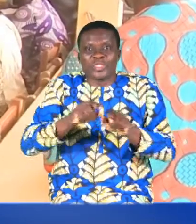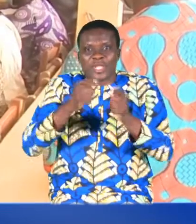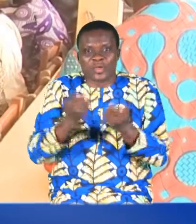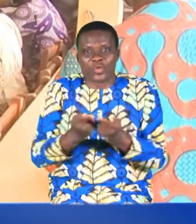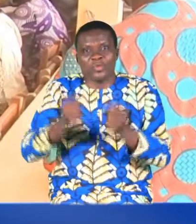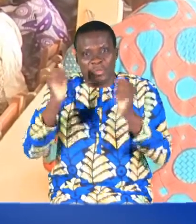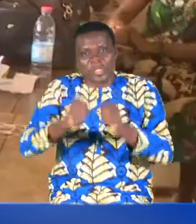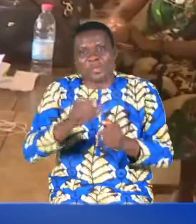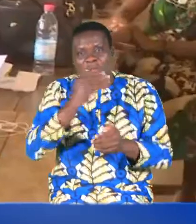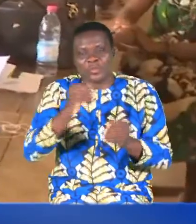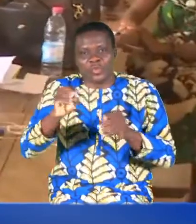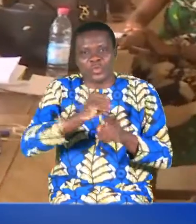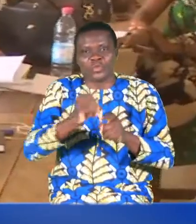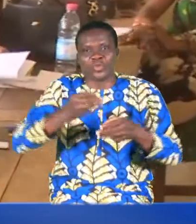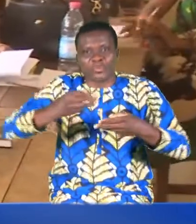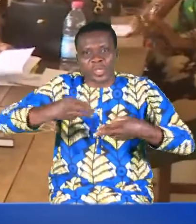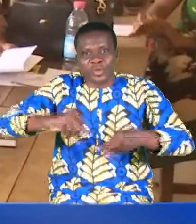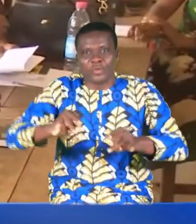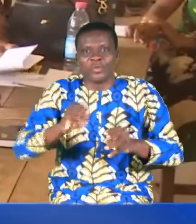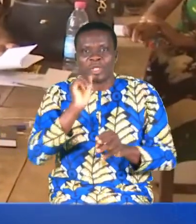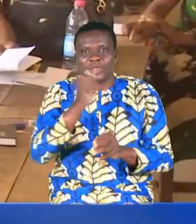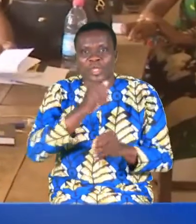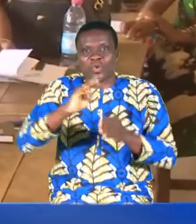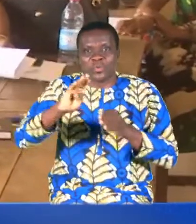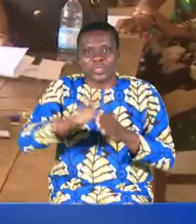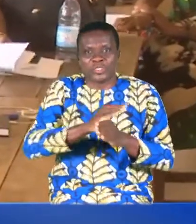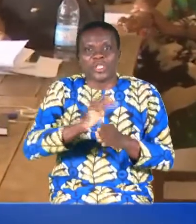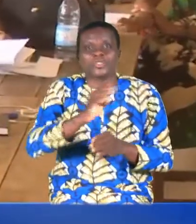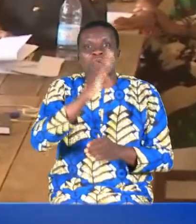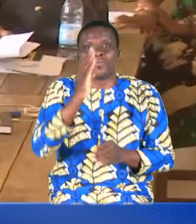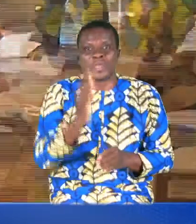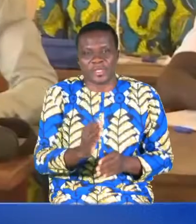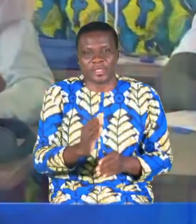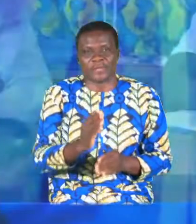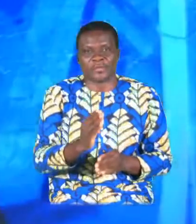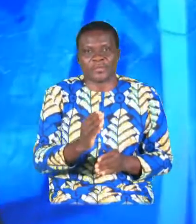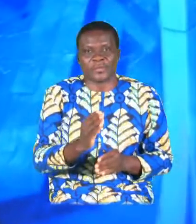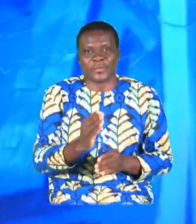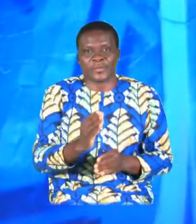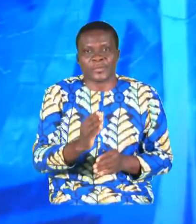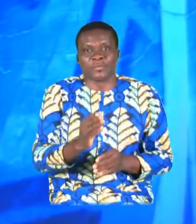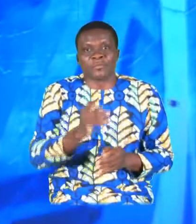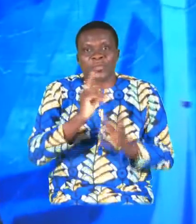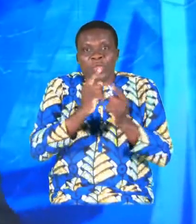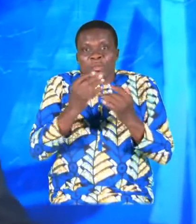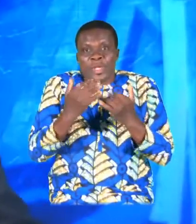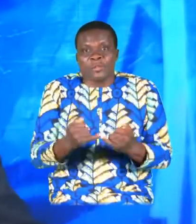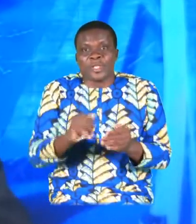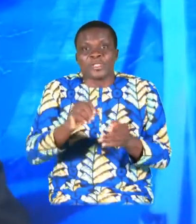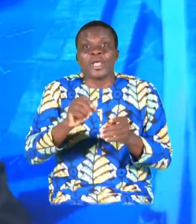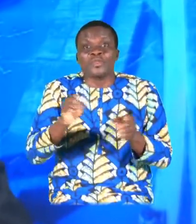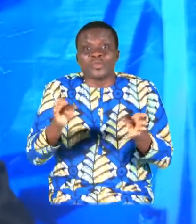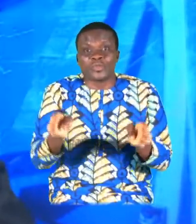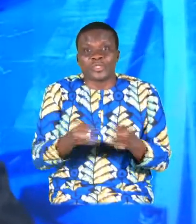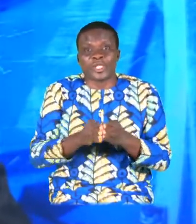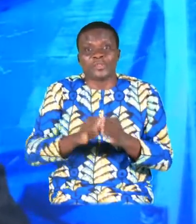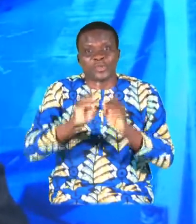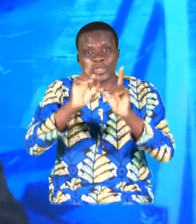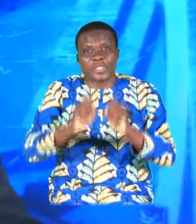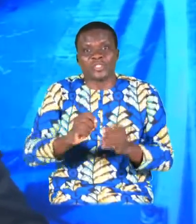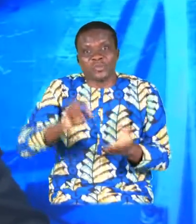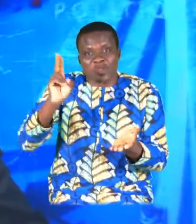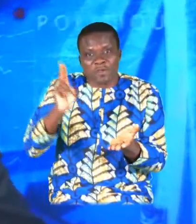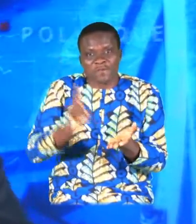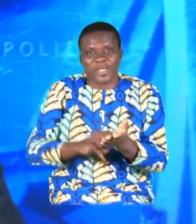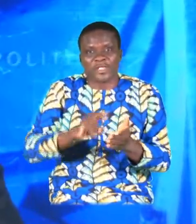capables de mieux occuper le marché de l'agrobusiness au Bénin. Et parlons maintenant de cet atelier d'examen et de